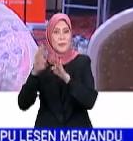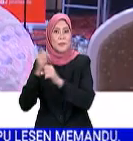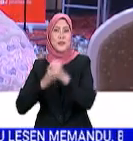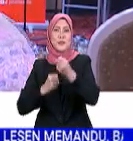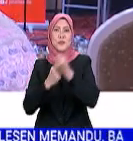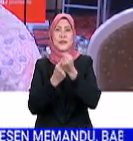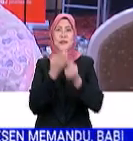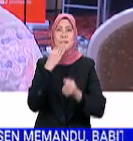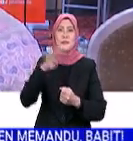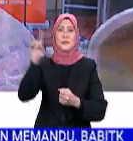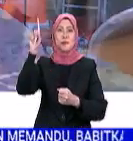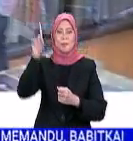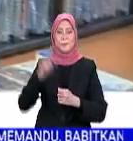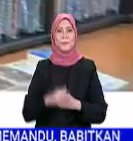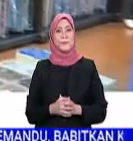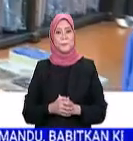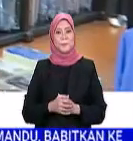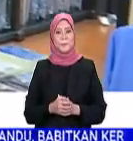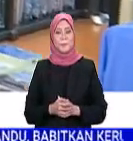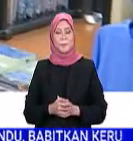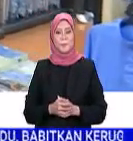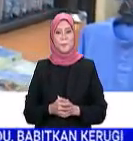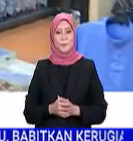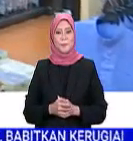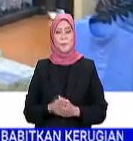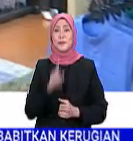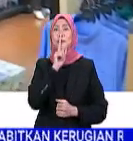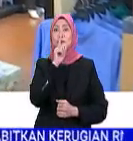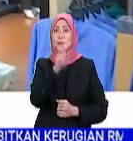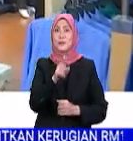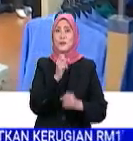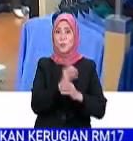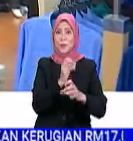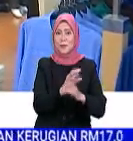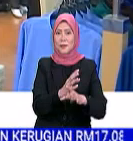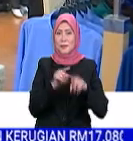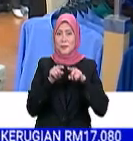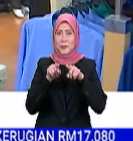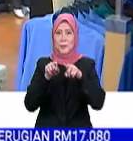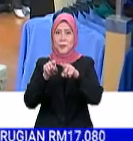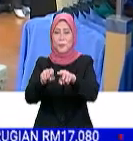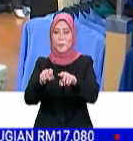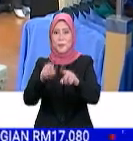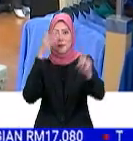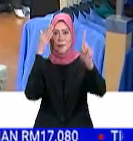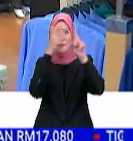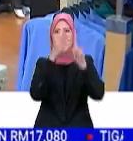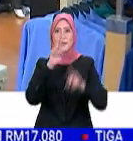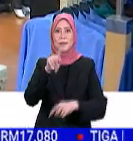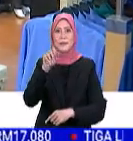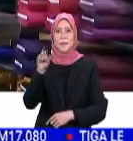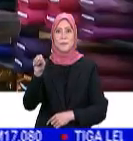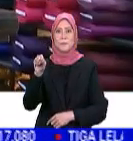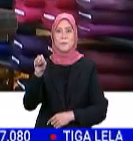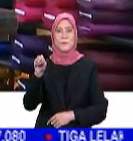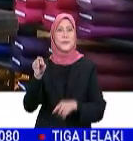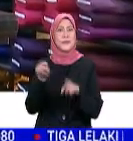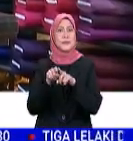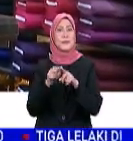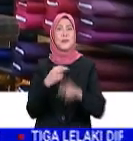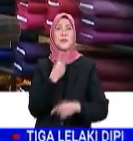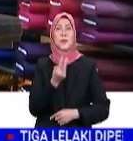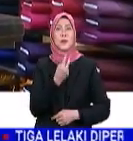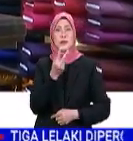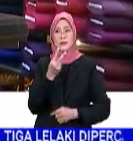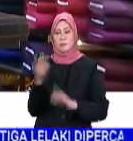ajakan segini alhamda cukup hanya yang pasti usaha ini seiring dengan misi arti m yaitu sebagai